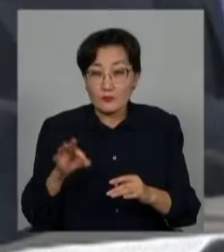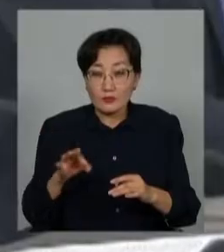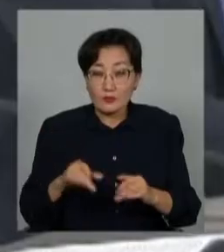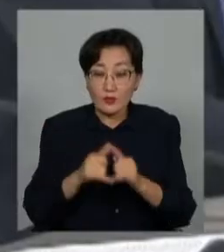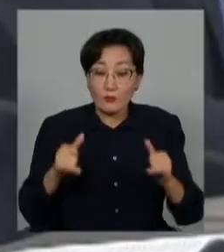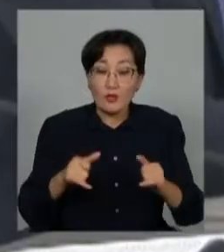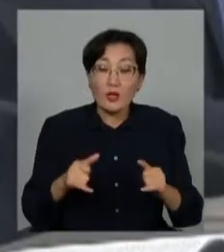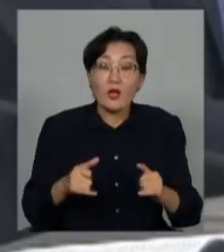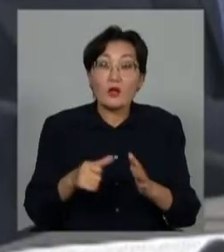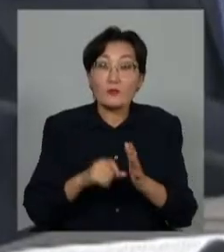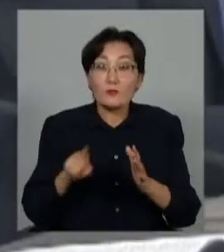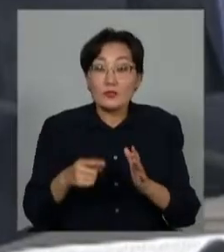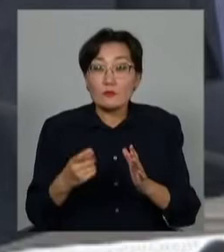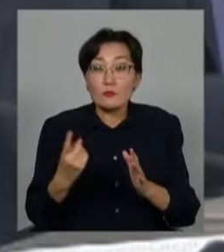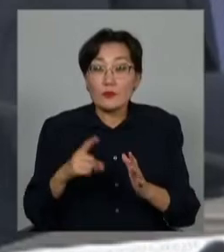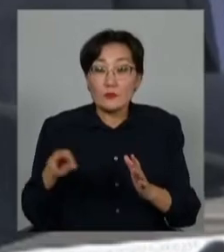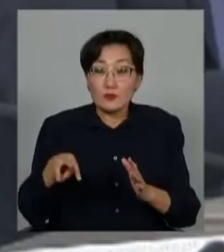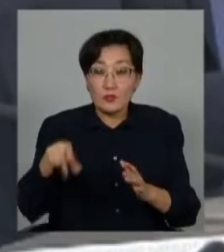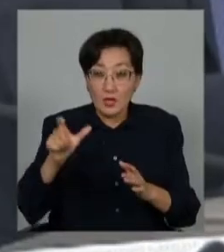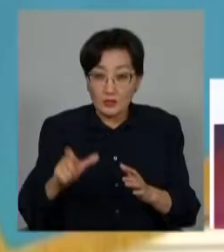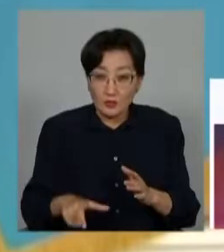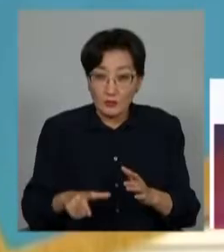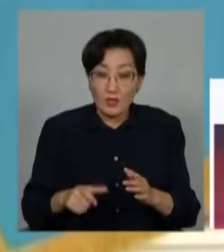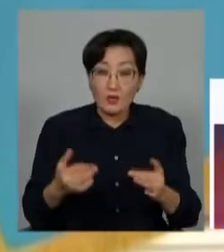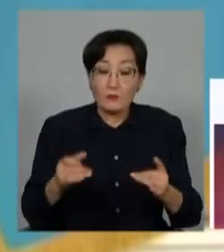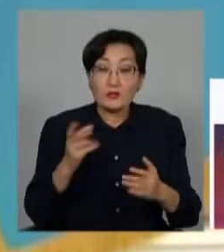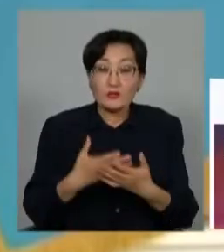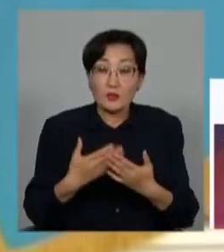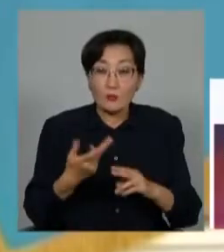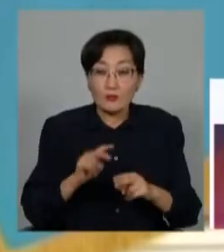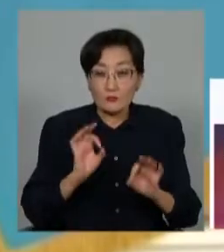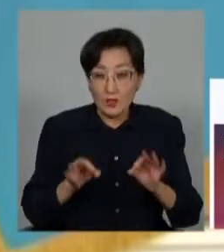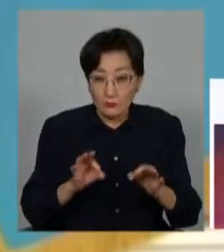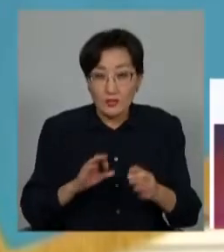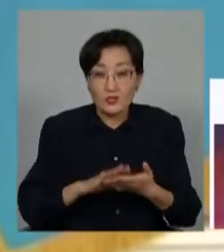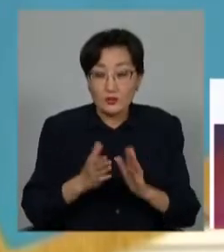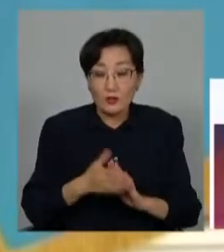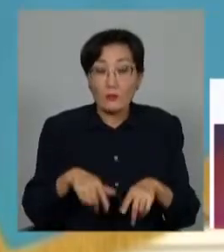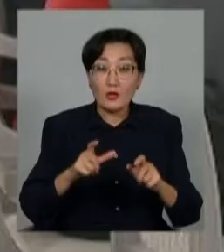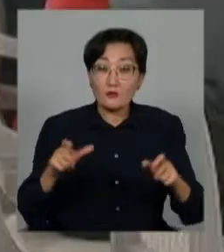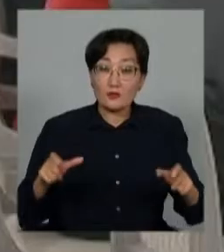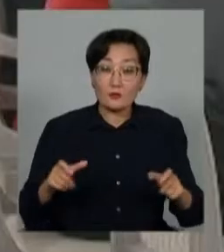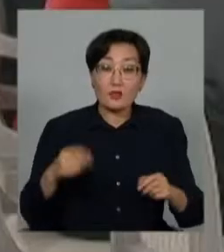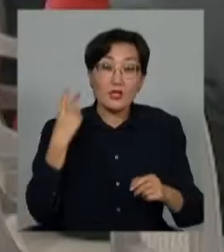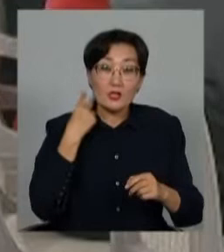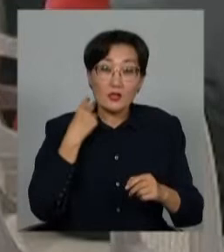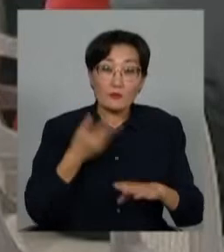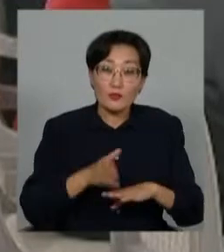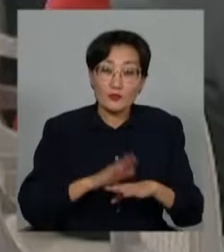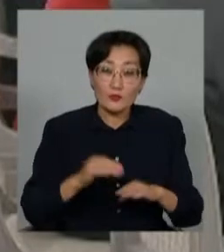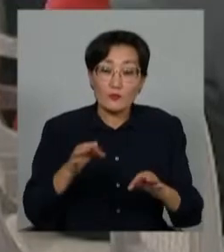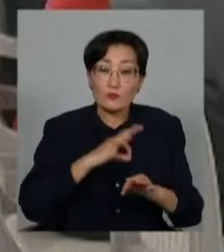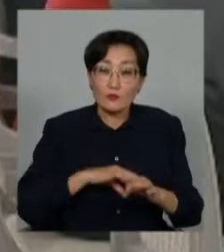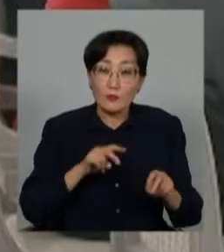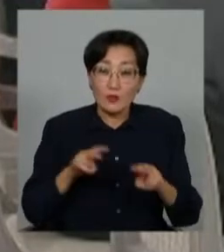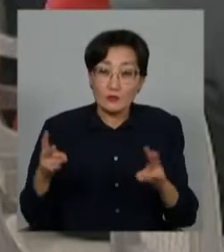Несие алушылар 6,1 миллион адамға жетті. Бәлкім бұл қалыпты дүріс, алайда азаматтарымыздың қарыз жүктемесіне тиімді бақылау